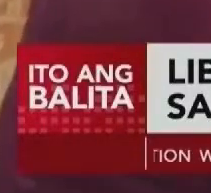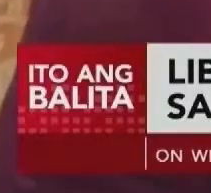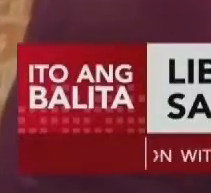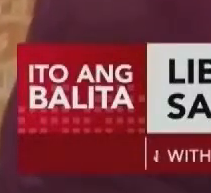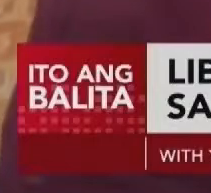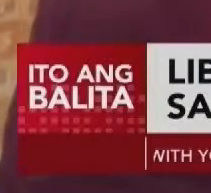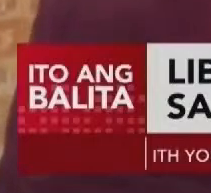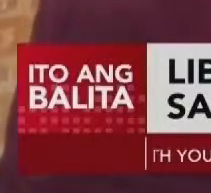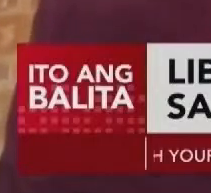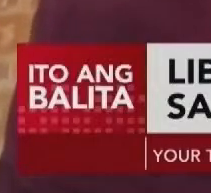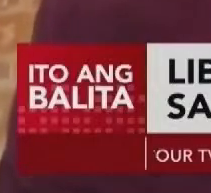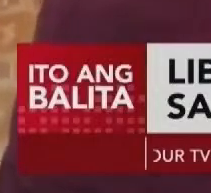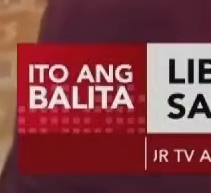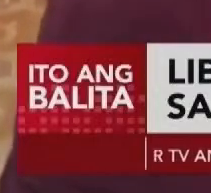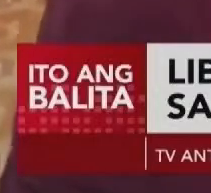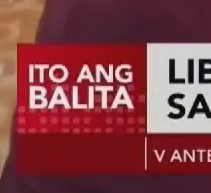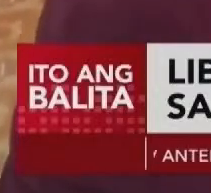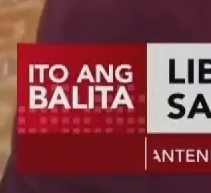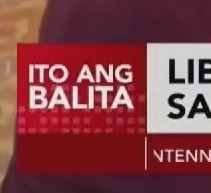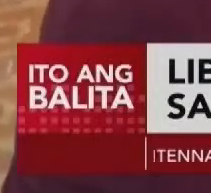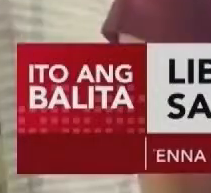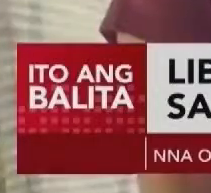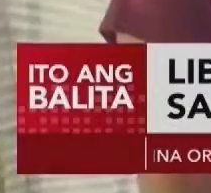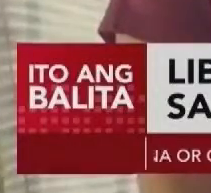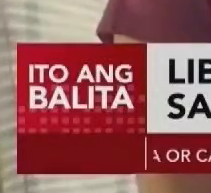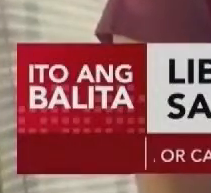na kinakapos sila sa panggastos sa araw-araw.